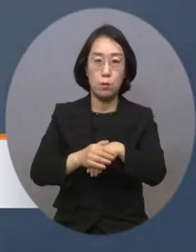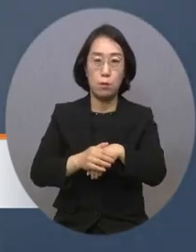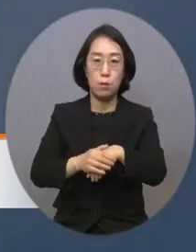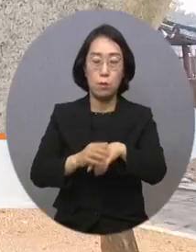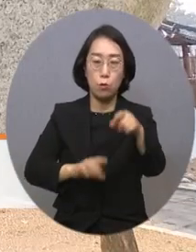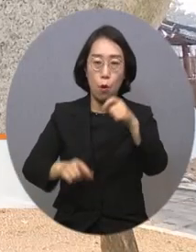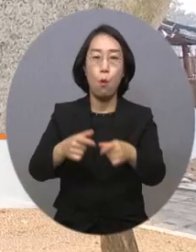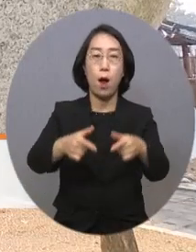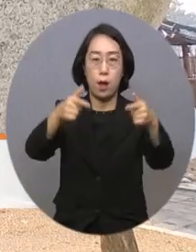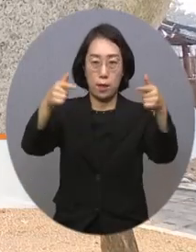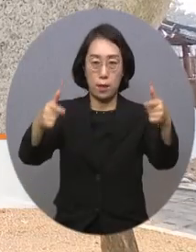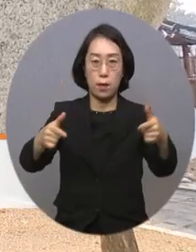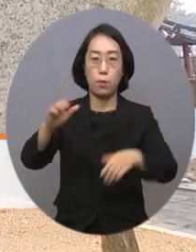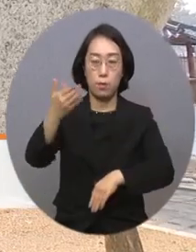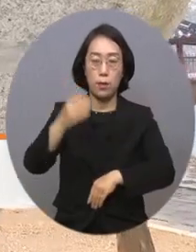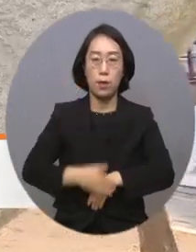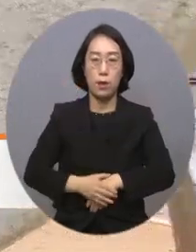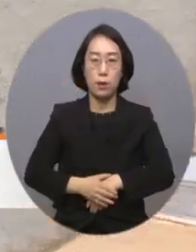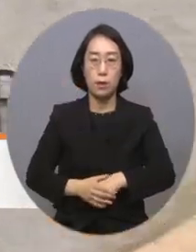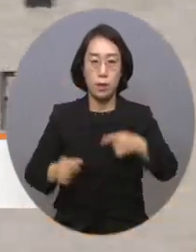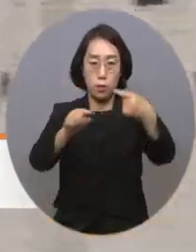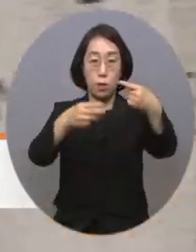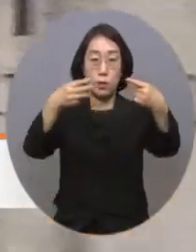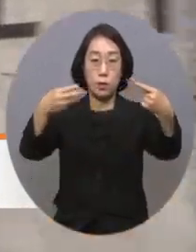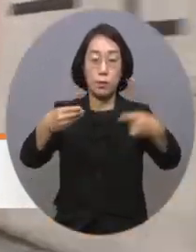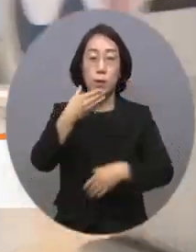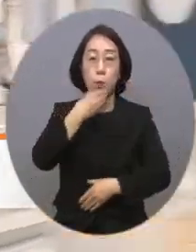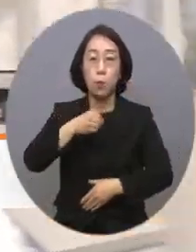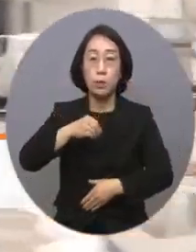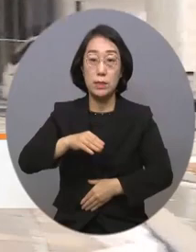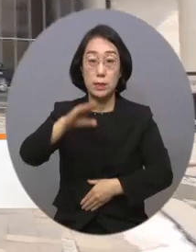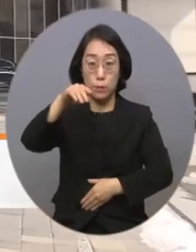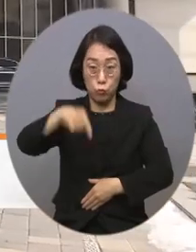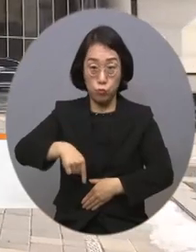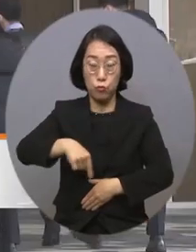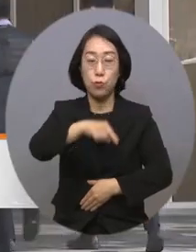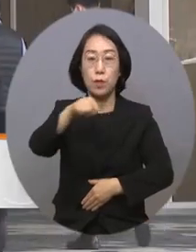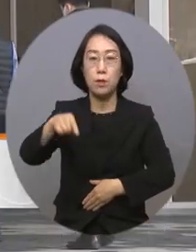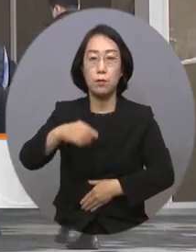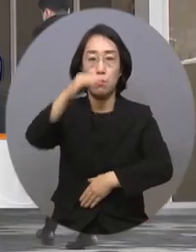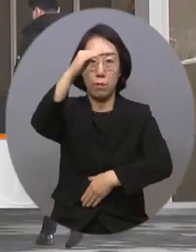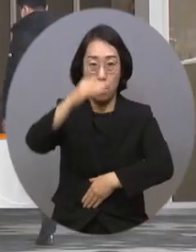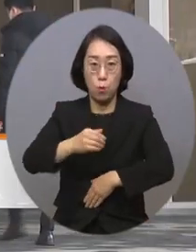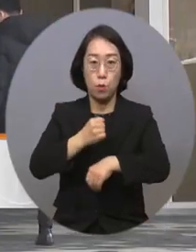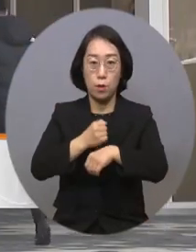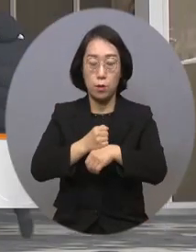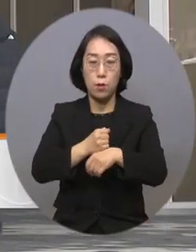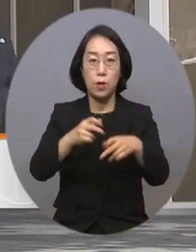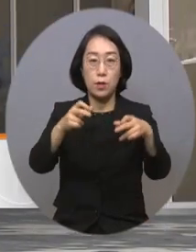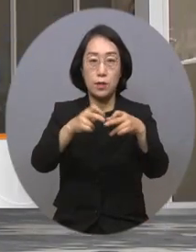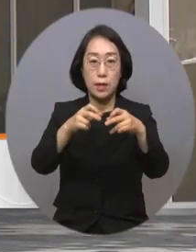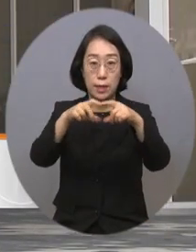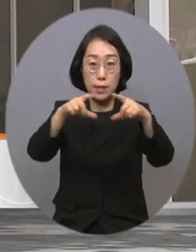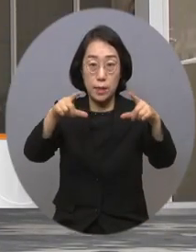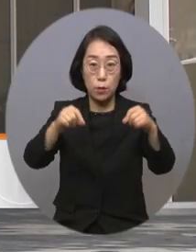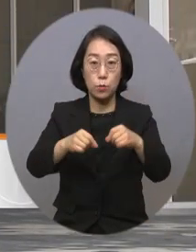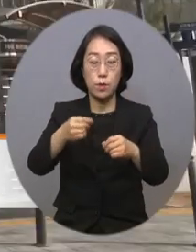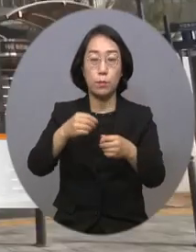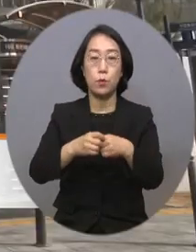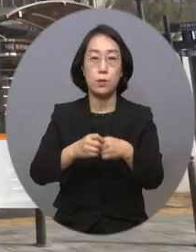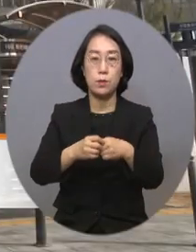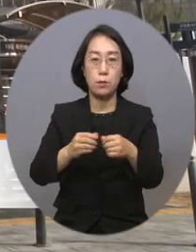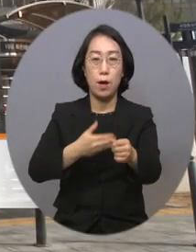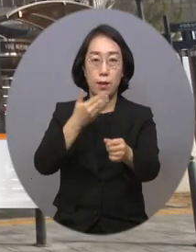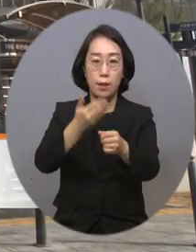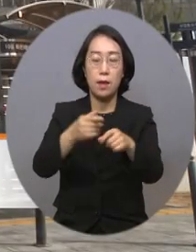확대됩니다 지난 3일 보건복지부는 이 같은 내용을 담은 장애인 자동차 표지 반납 쳐 확대 시행 계획을